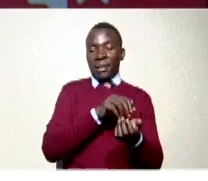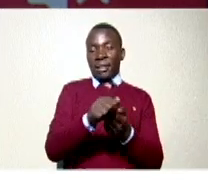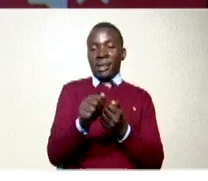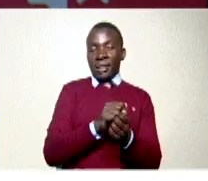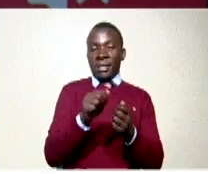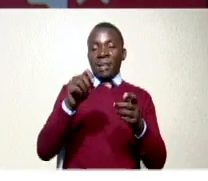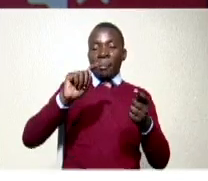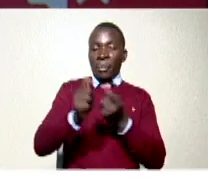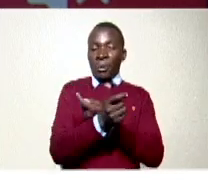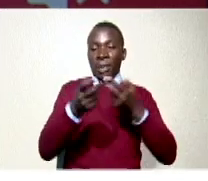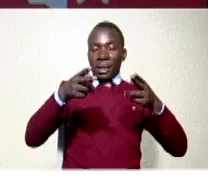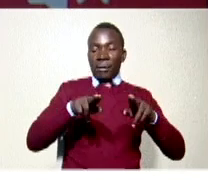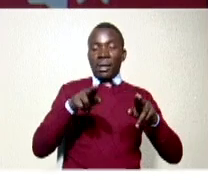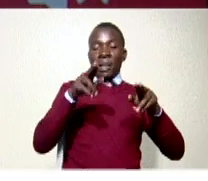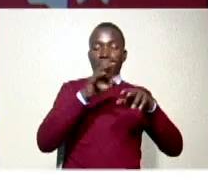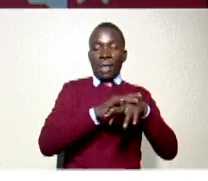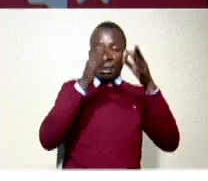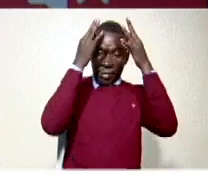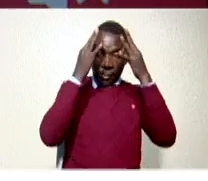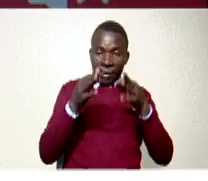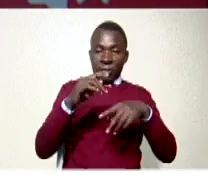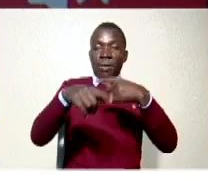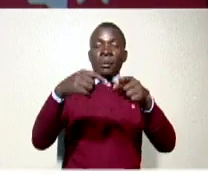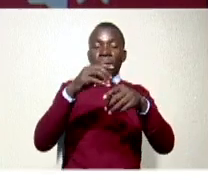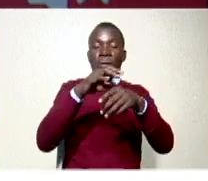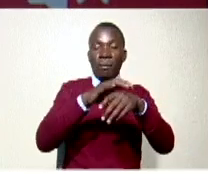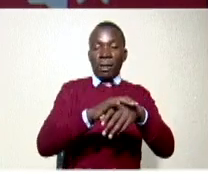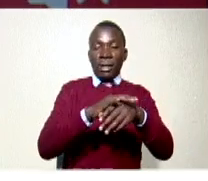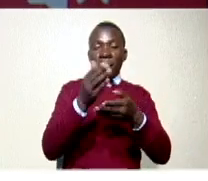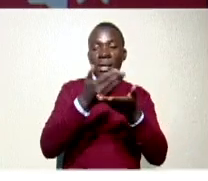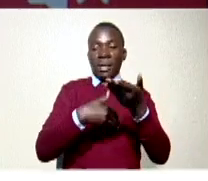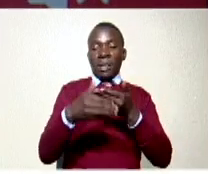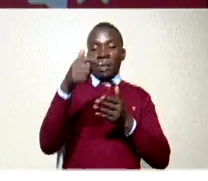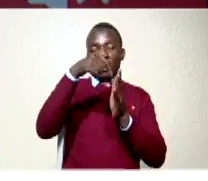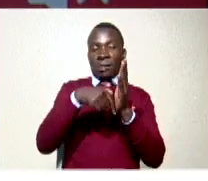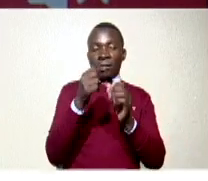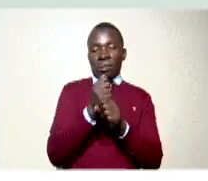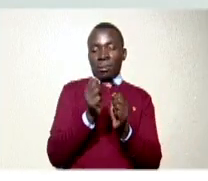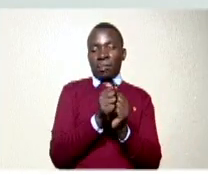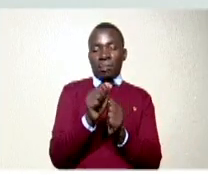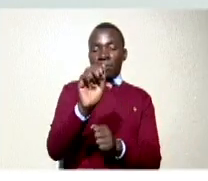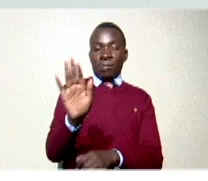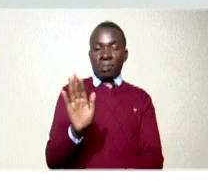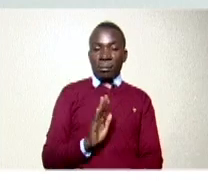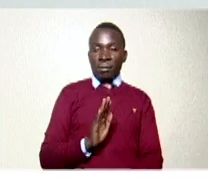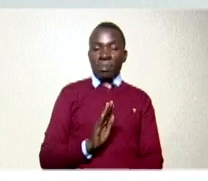ziba zabaye n'ibyemezo bagenda bafata n'ikiganiro kirambuye twagiranye.